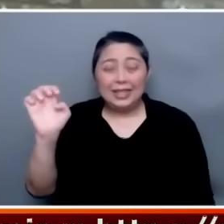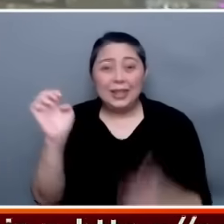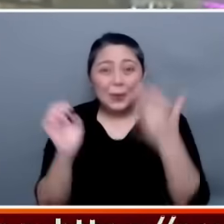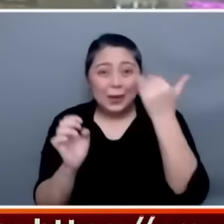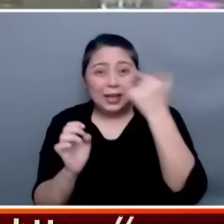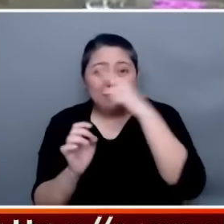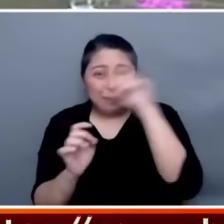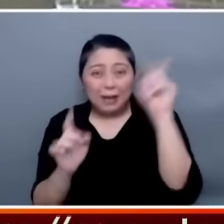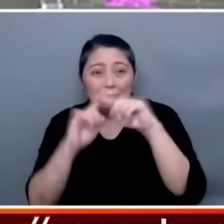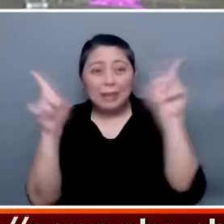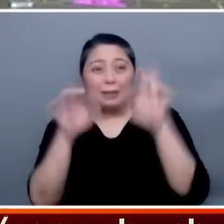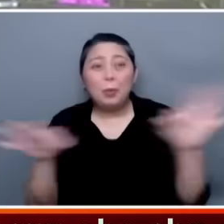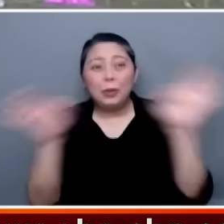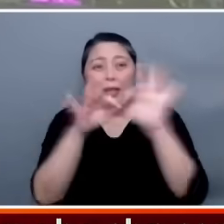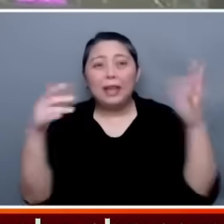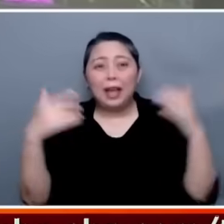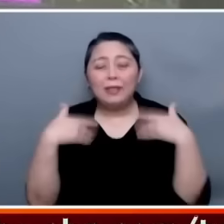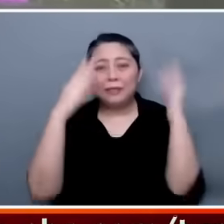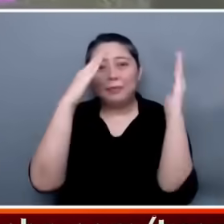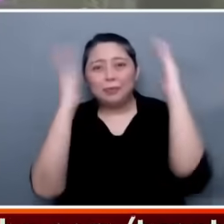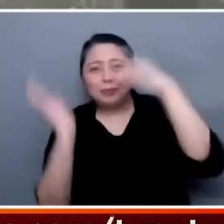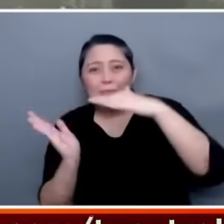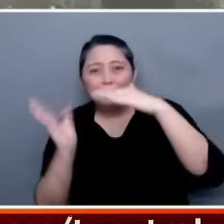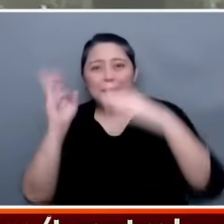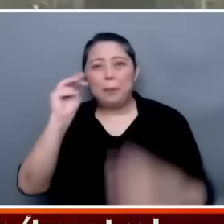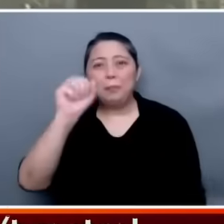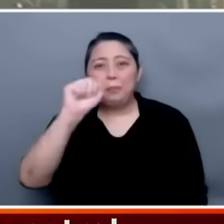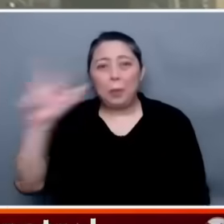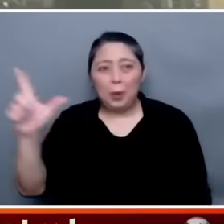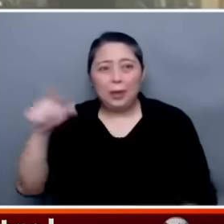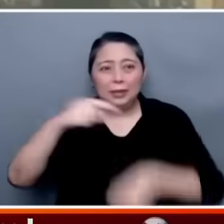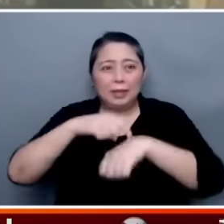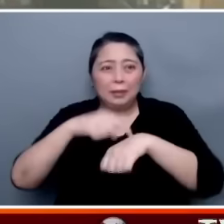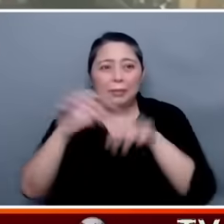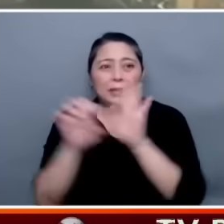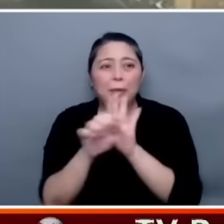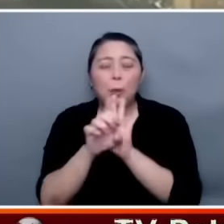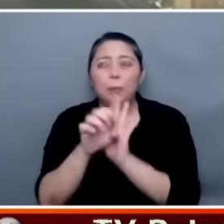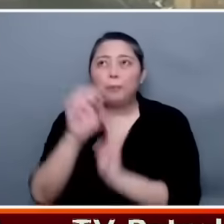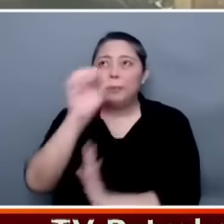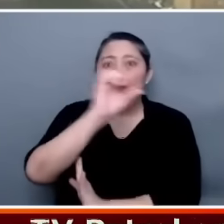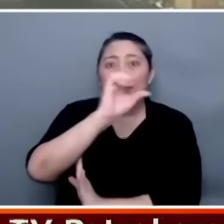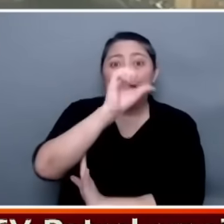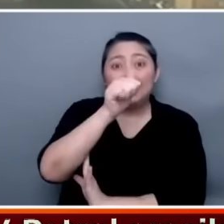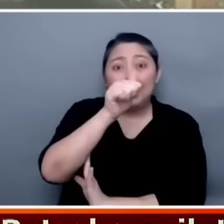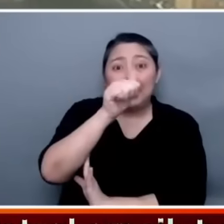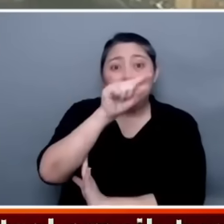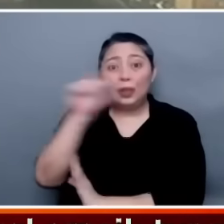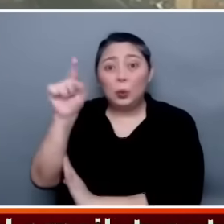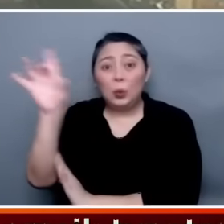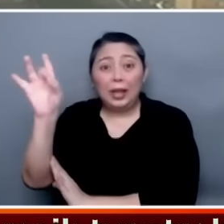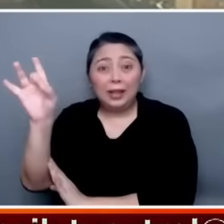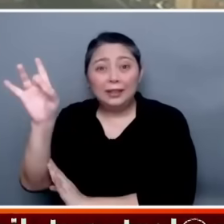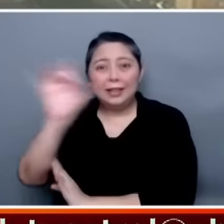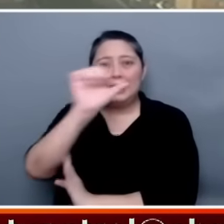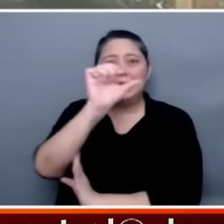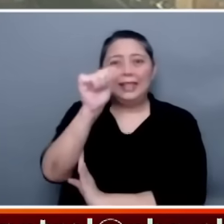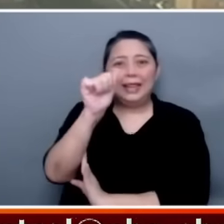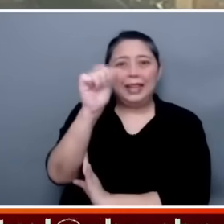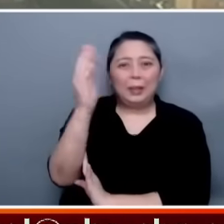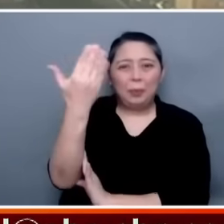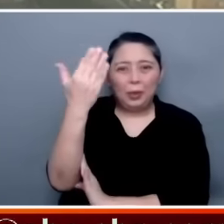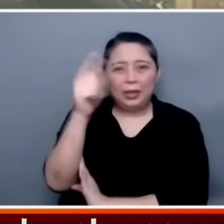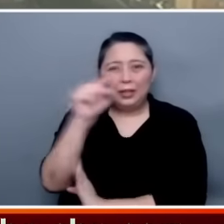hours. Kung maaari, imbis na from 10 to 8, gawin nila from 11 to 11 or even 12 at that. No? At wala na